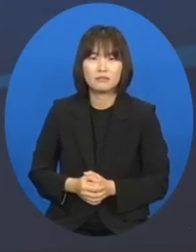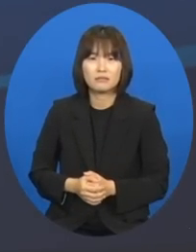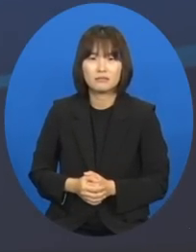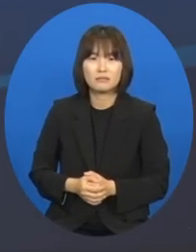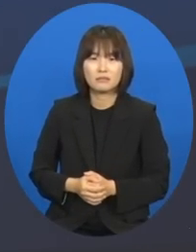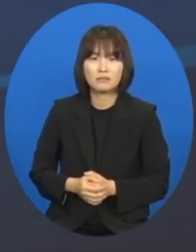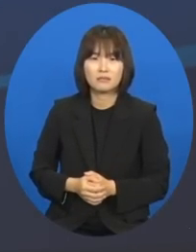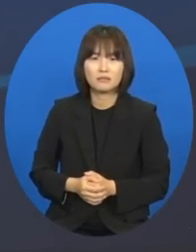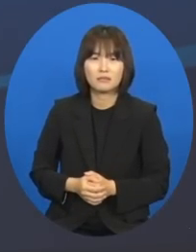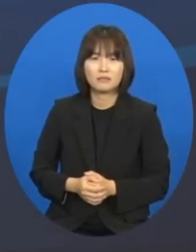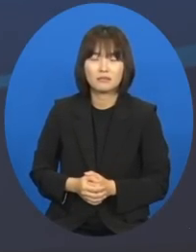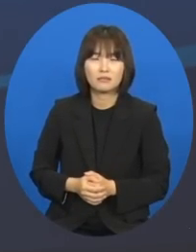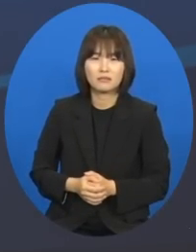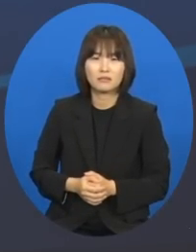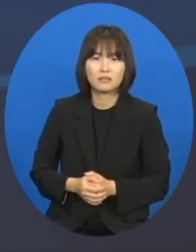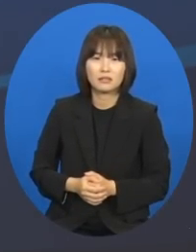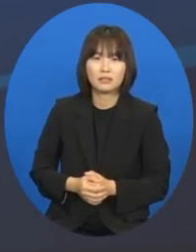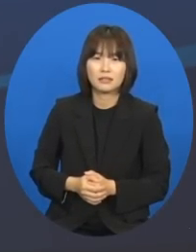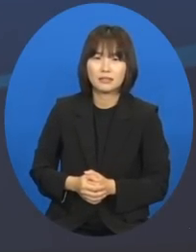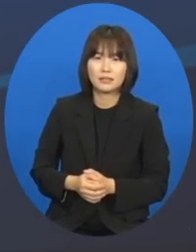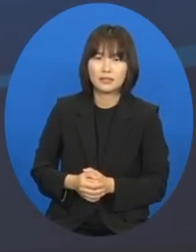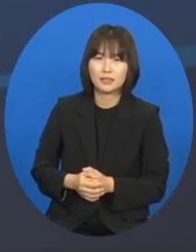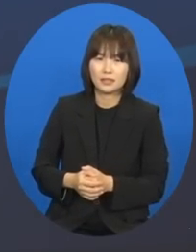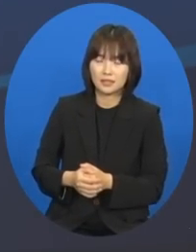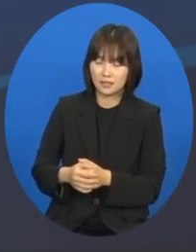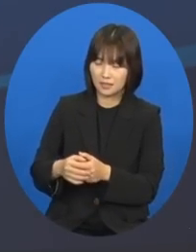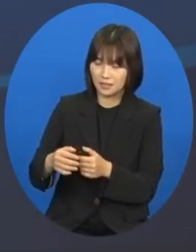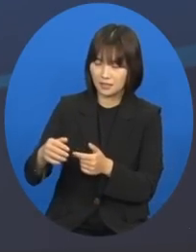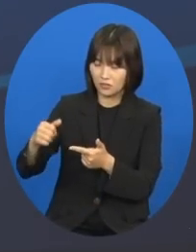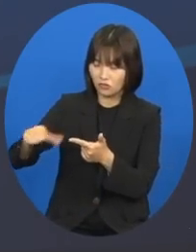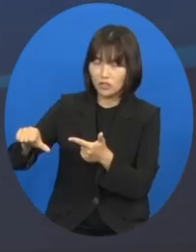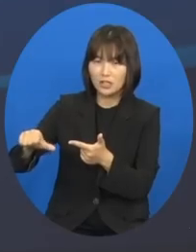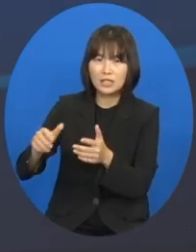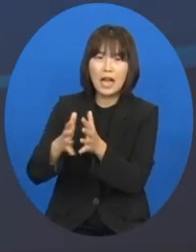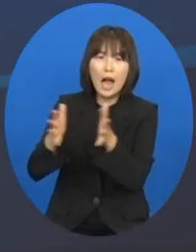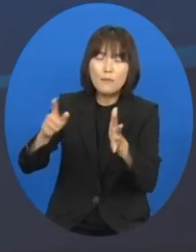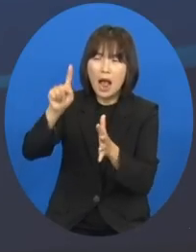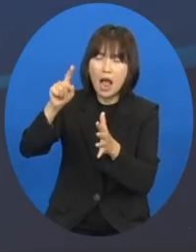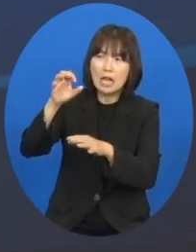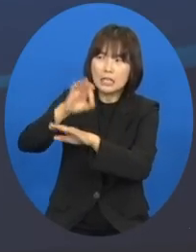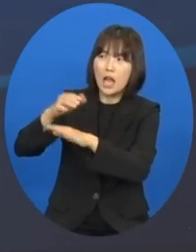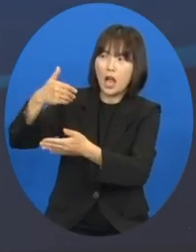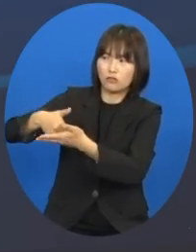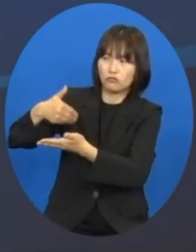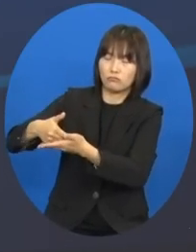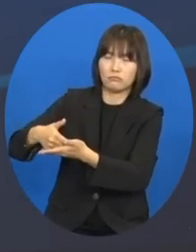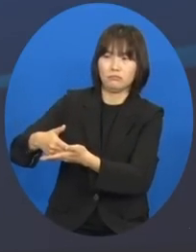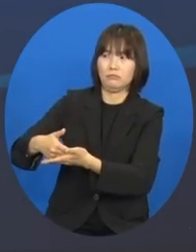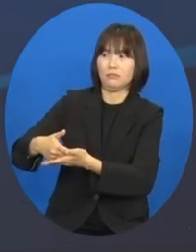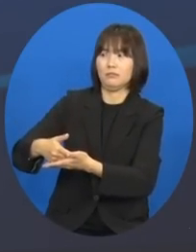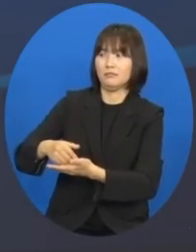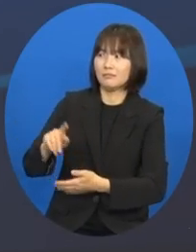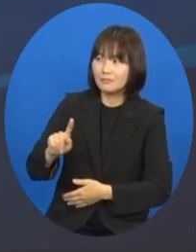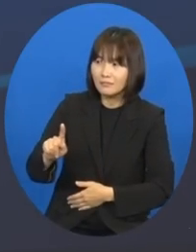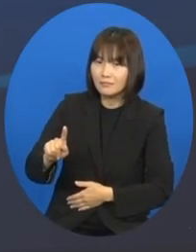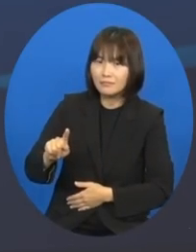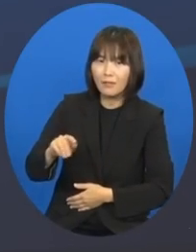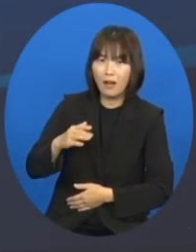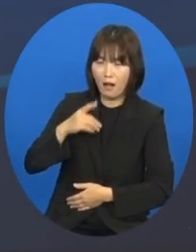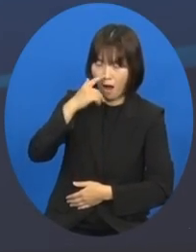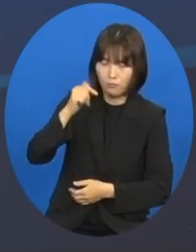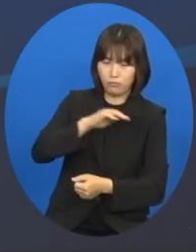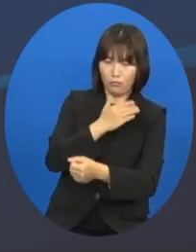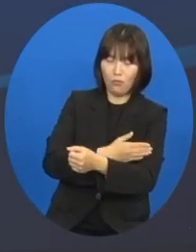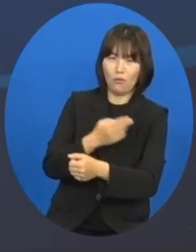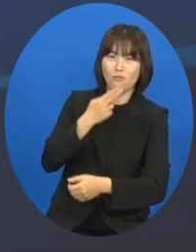둘째가 저한테 초등학교 2학년 딱 이러더라고 아파트를 한 채 사죠 뭐 아빠 그럴 능력은 없어